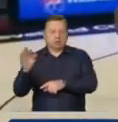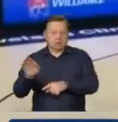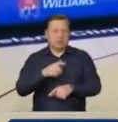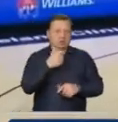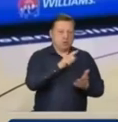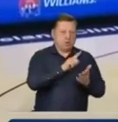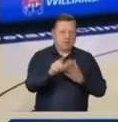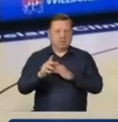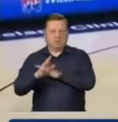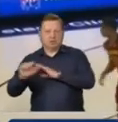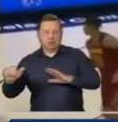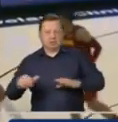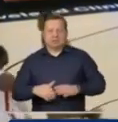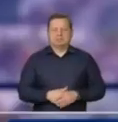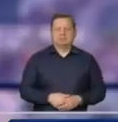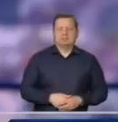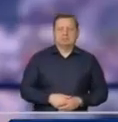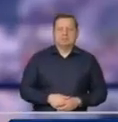112-96.